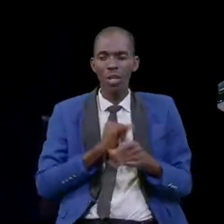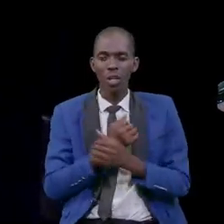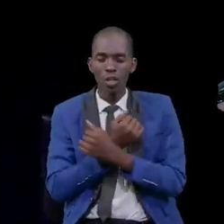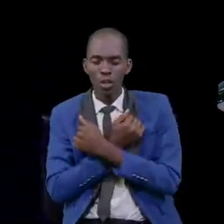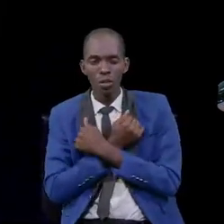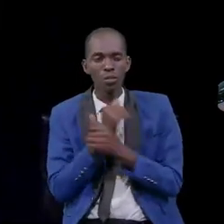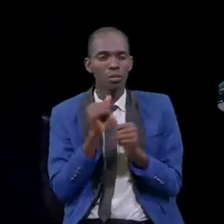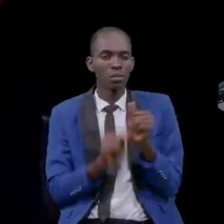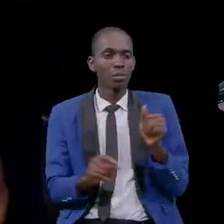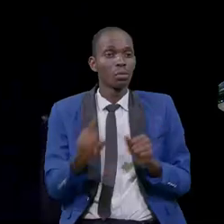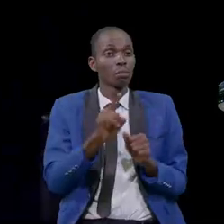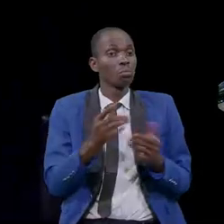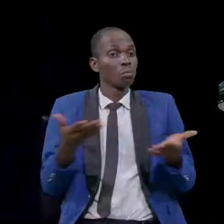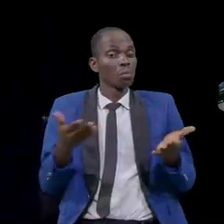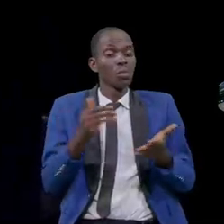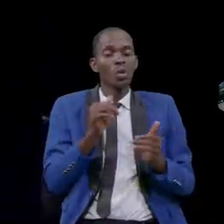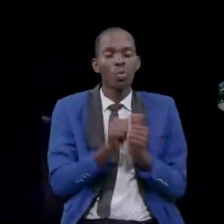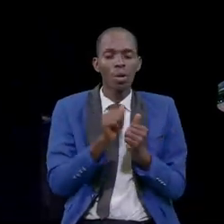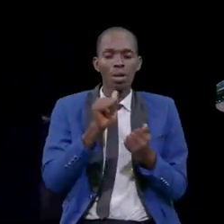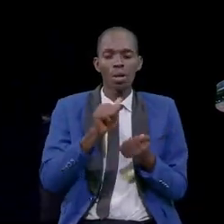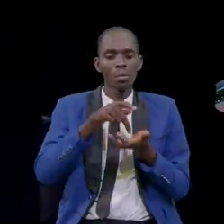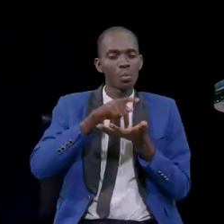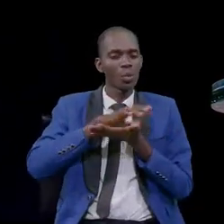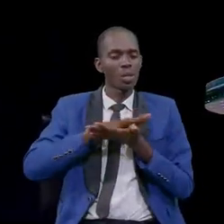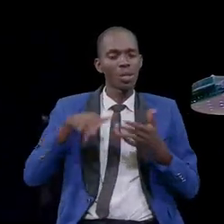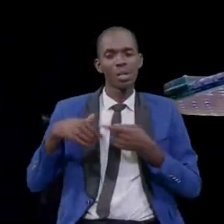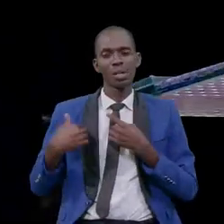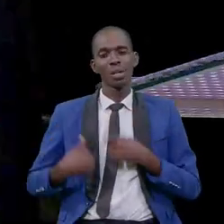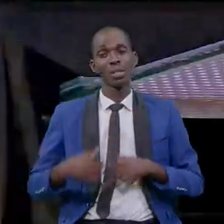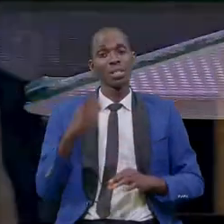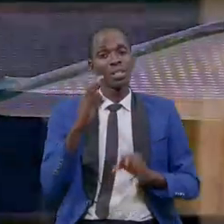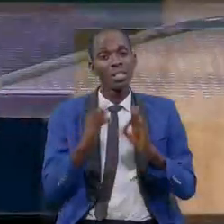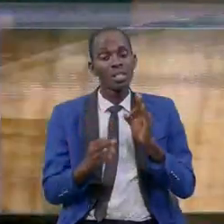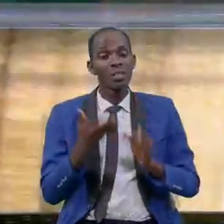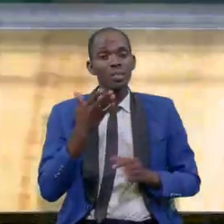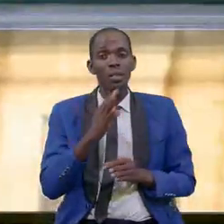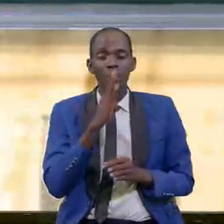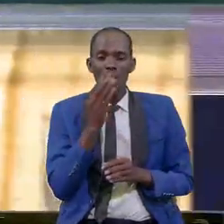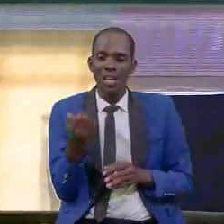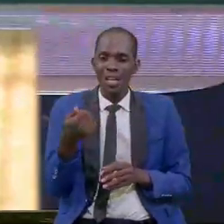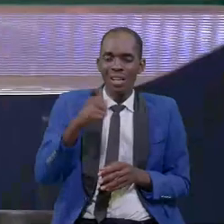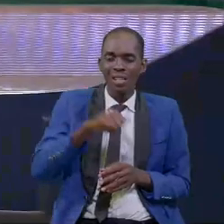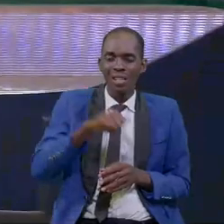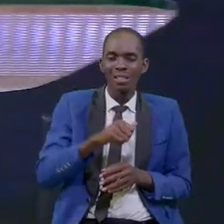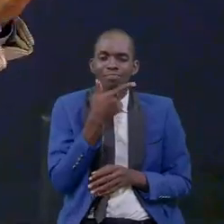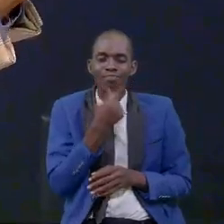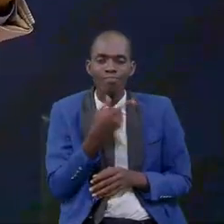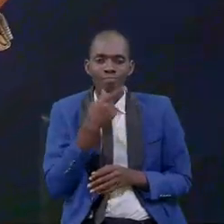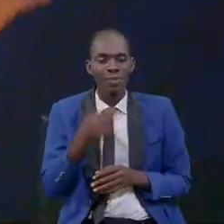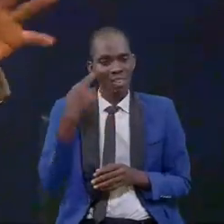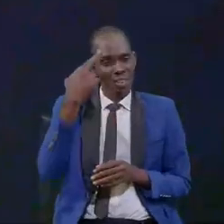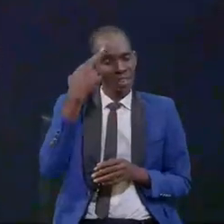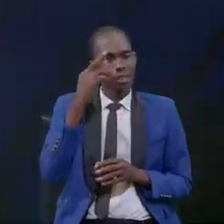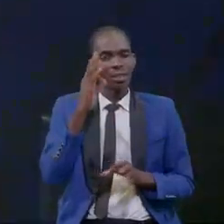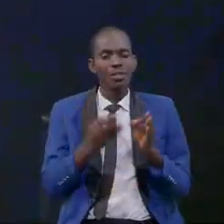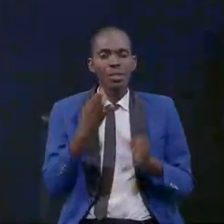j'aime les frères, j'aime les sœurs d'un cœur pur. S'il y a un motif